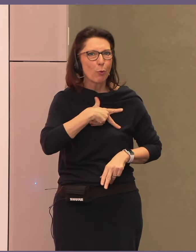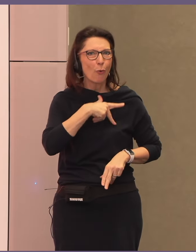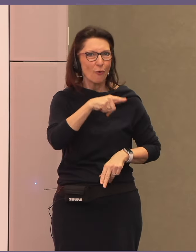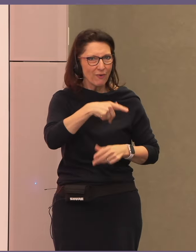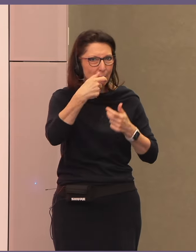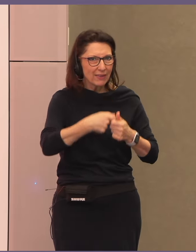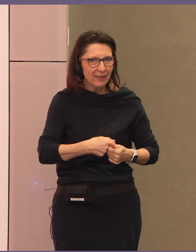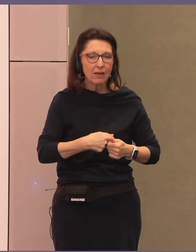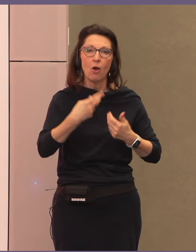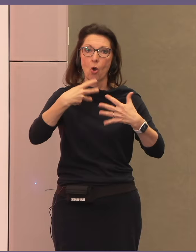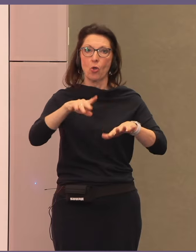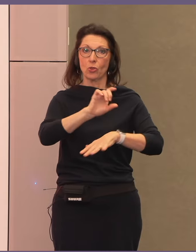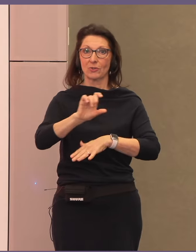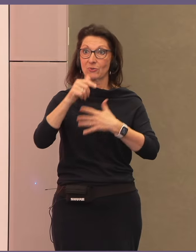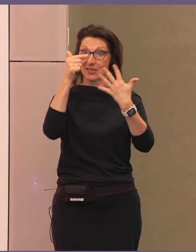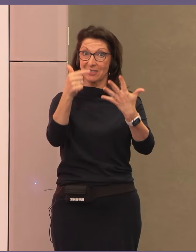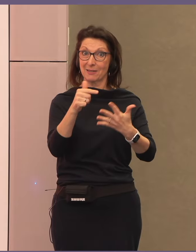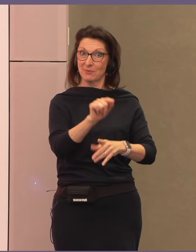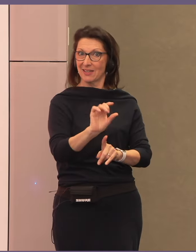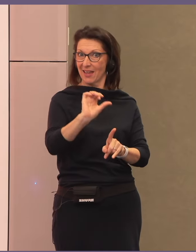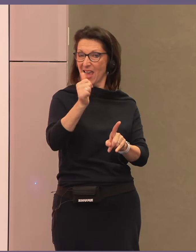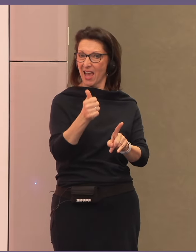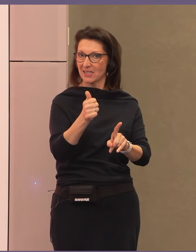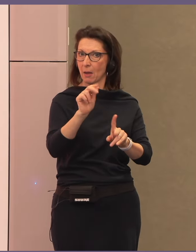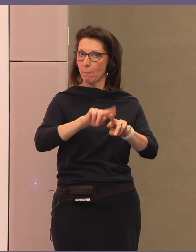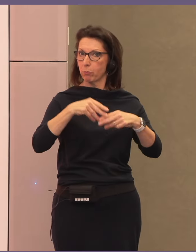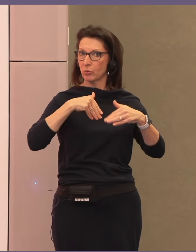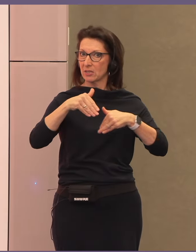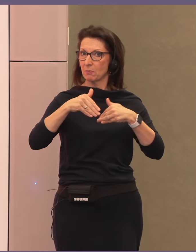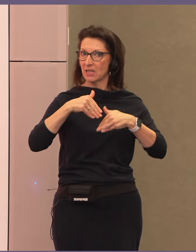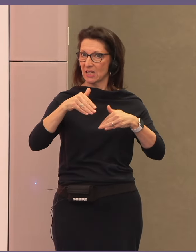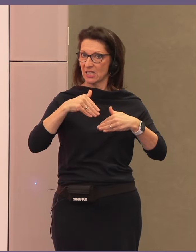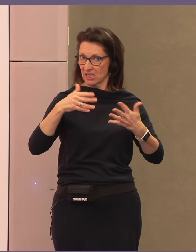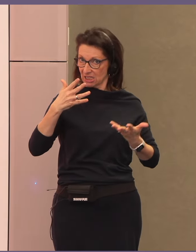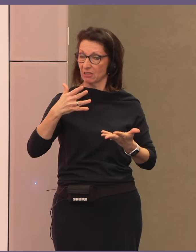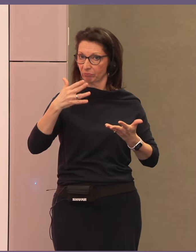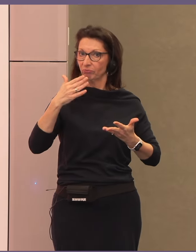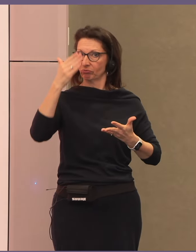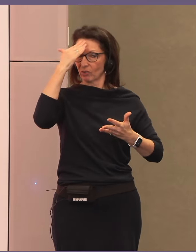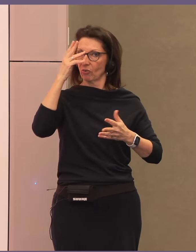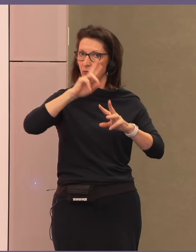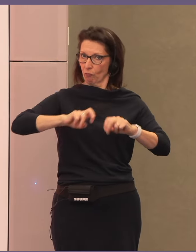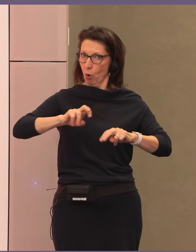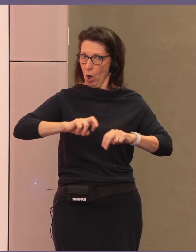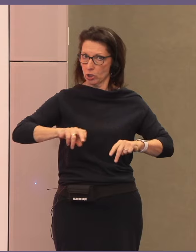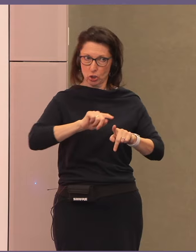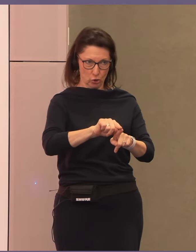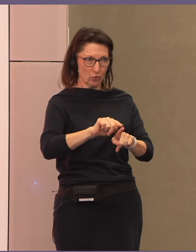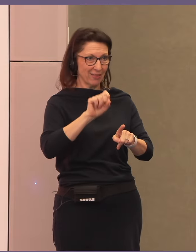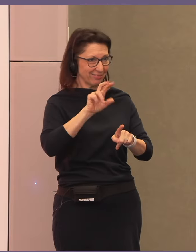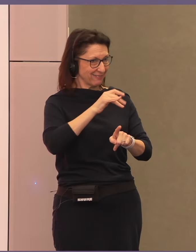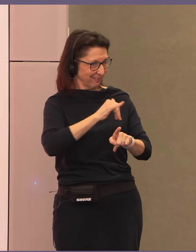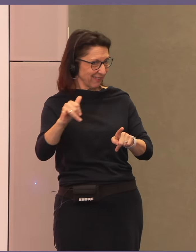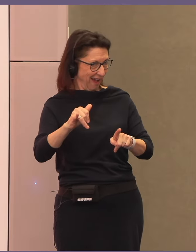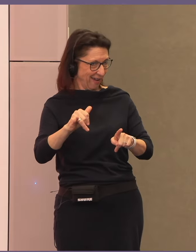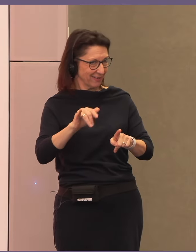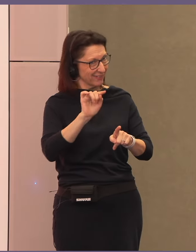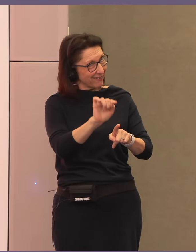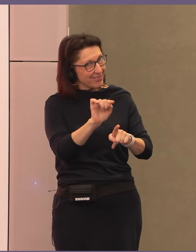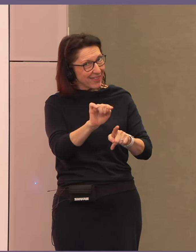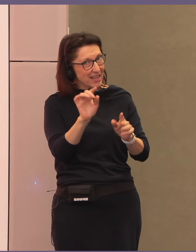1970 erste Bundesministerin für Wissenschaft und Forschung und blieb dies 13 Jahre lang. In dieser Funktion